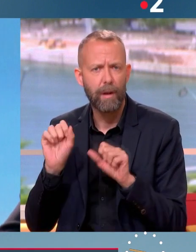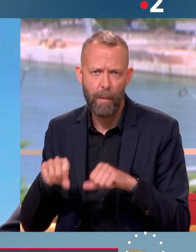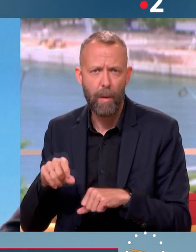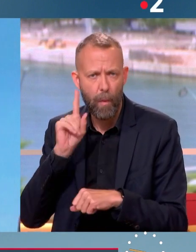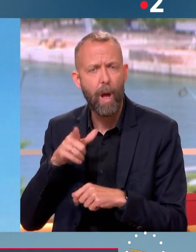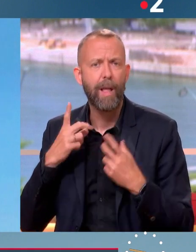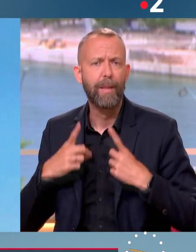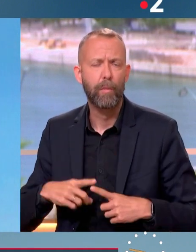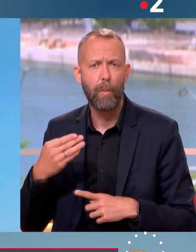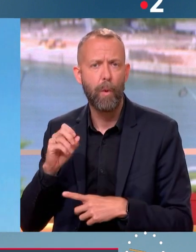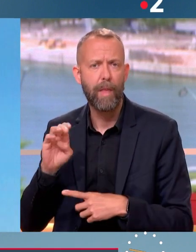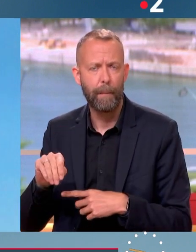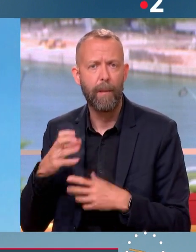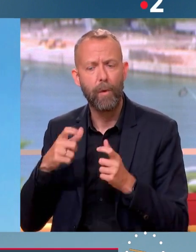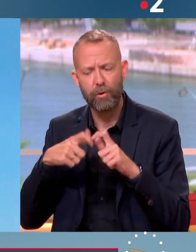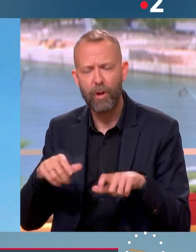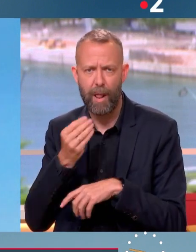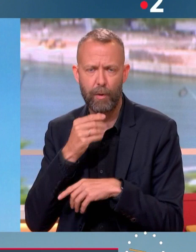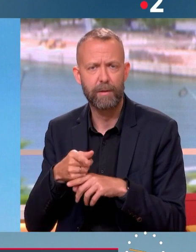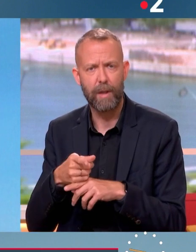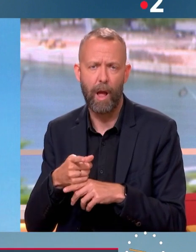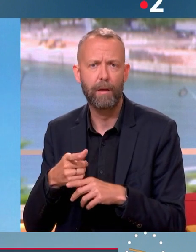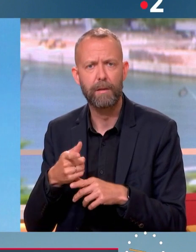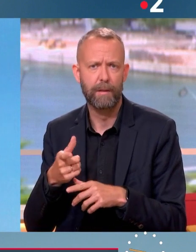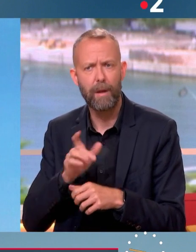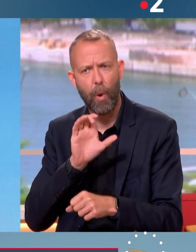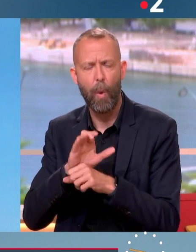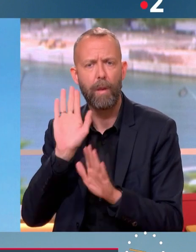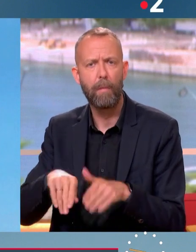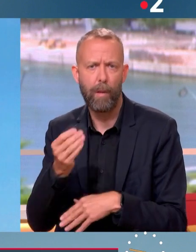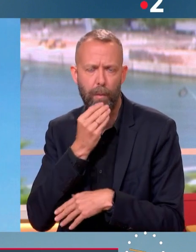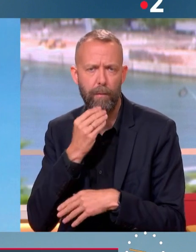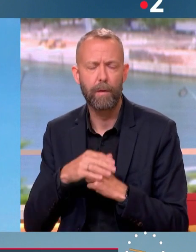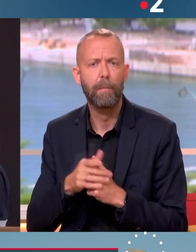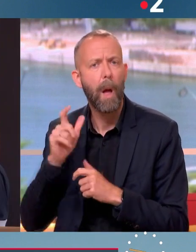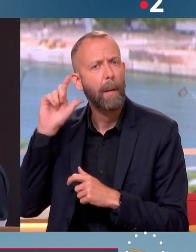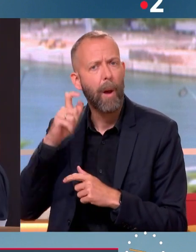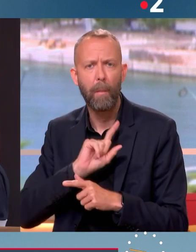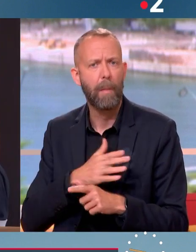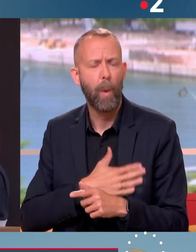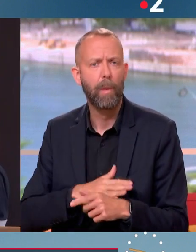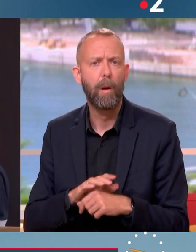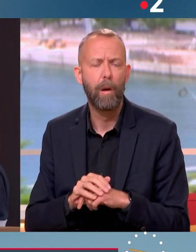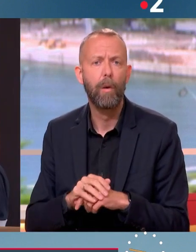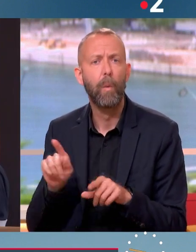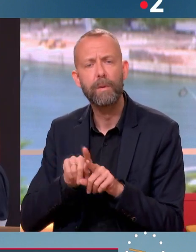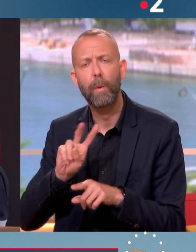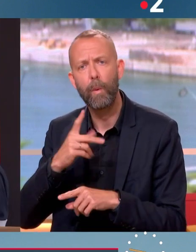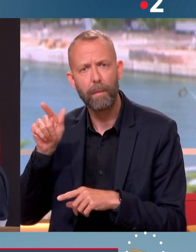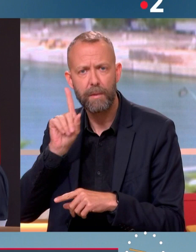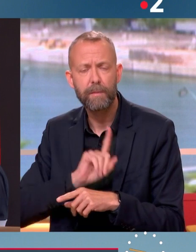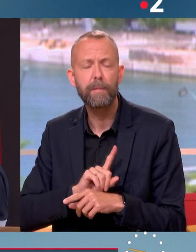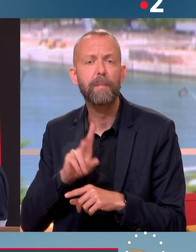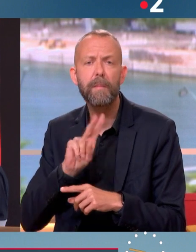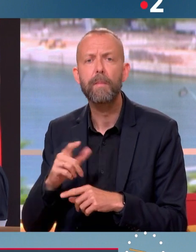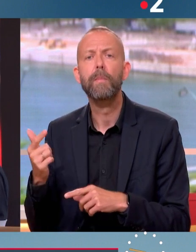les députés du modem souhaitent que ce chèque alimentation, ce soit une arme contre la malbouffe. Je suis sûr qu'il va nous aider à François Bayrou, il n'était pas très conscient. Justine Bénin, il est vrai que sur la représentation au